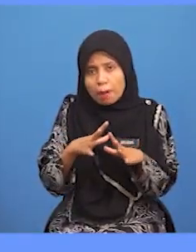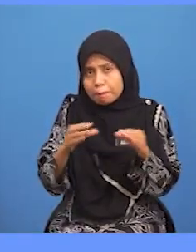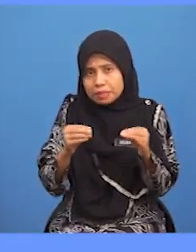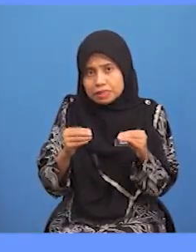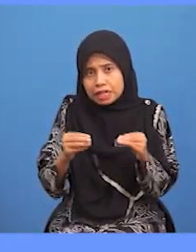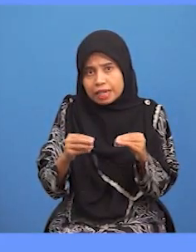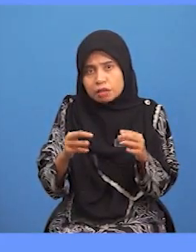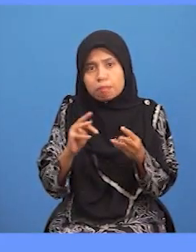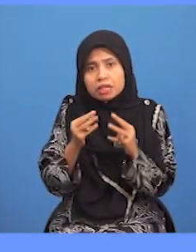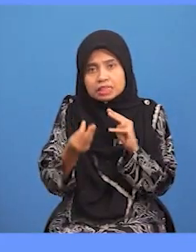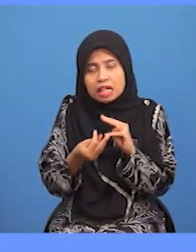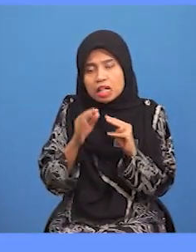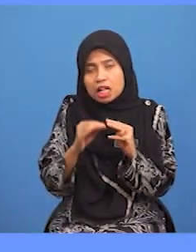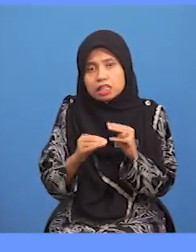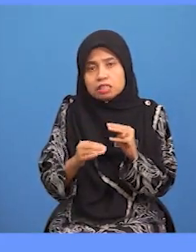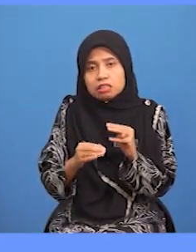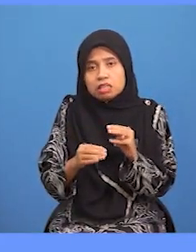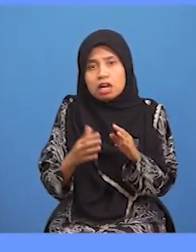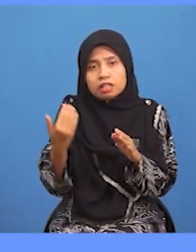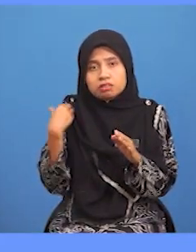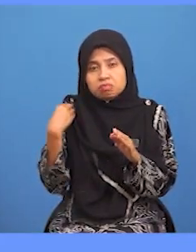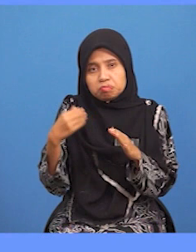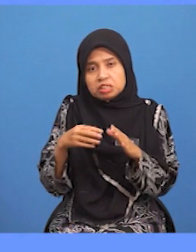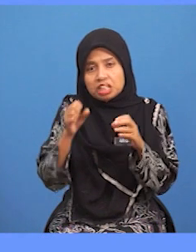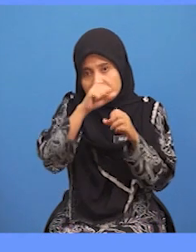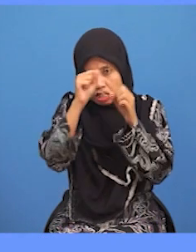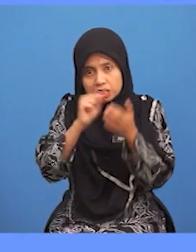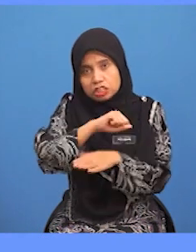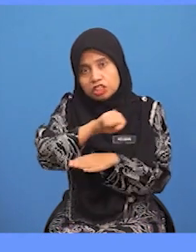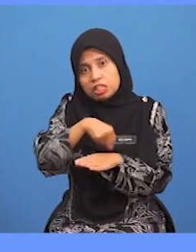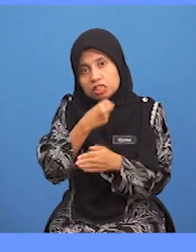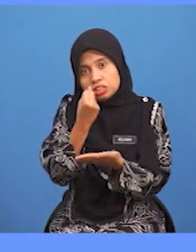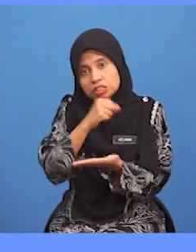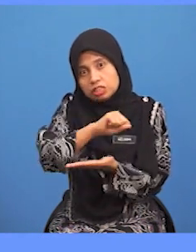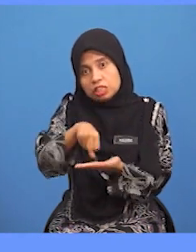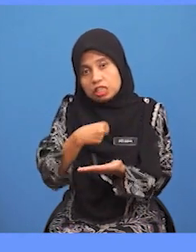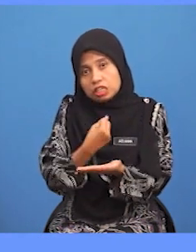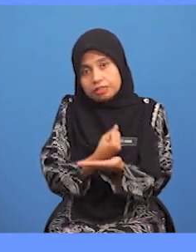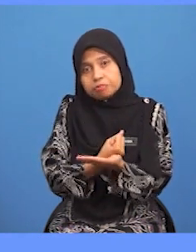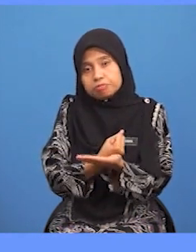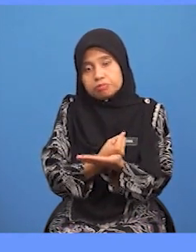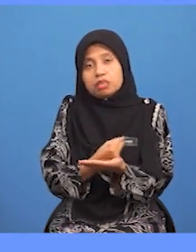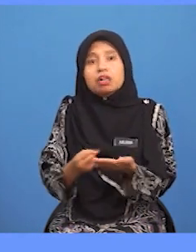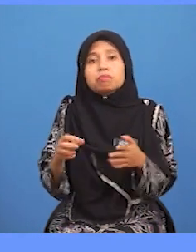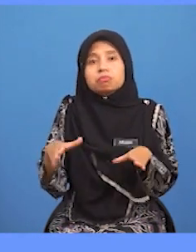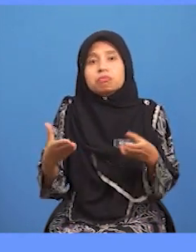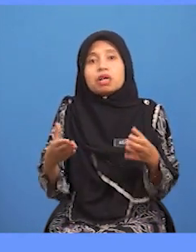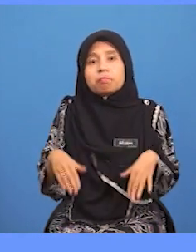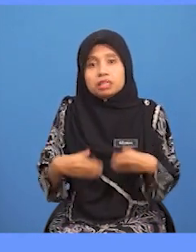menyelesaikan masalah pulangan modal yang dihadapi oleh sesebuah firma. Mari kita lihat bagaimana pengiraannya